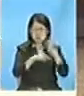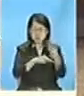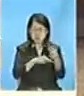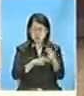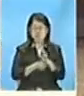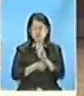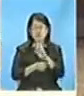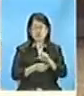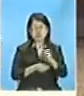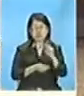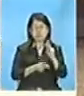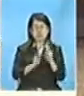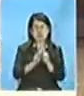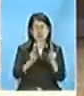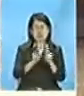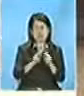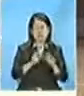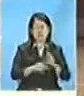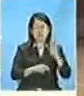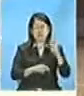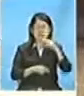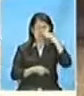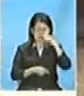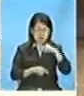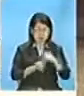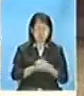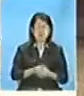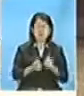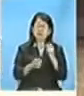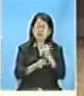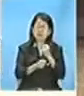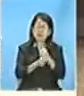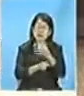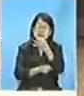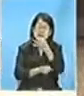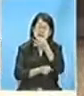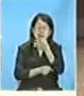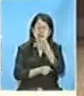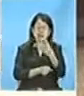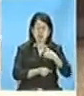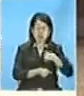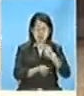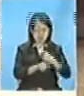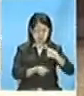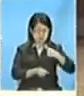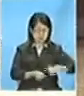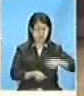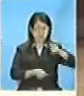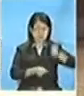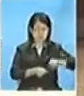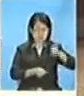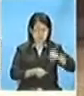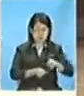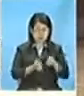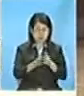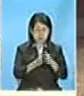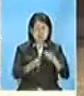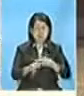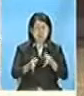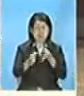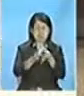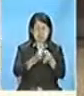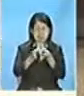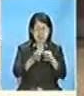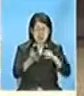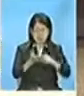การบริษัทไทยด้วยนะครับส่วนอาชีพปัจจุบันผมเป็นทนายความและเป็นที่ปรึกษาตั้งแต่จบ